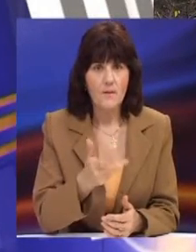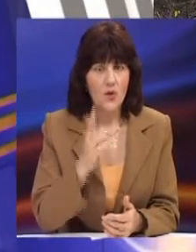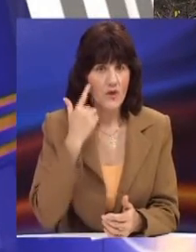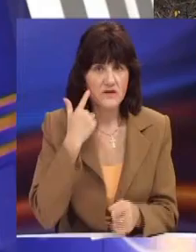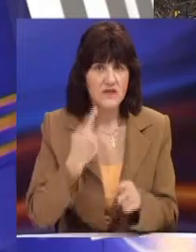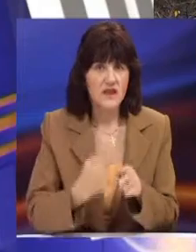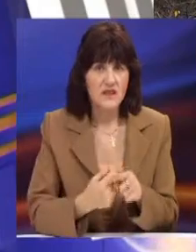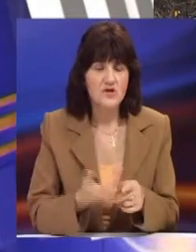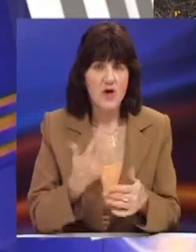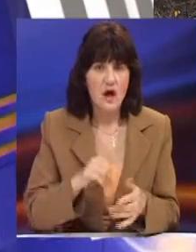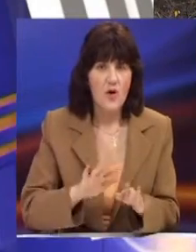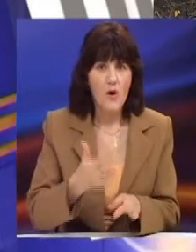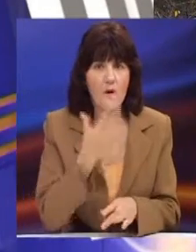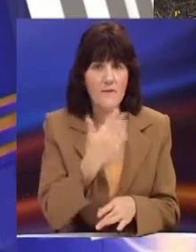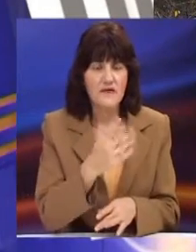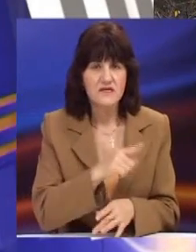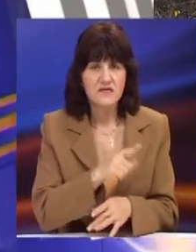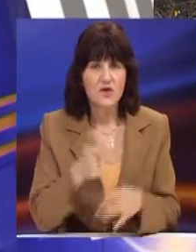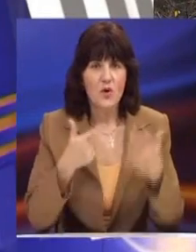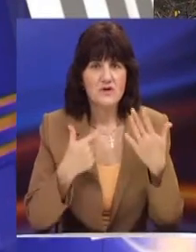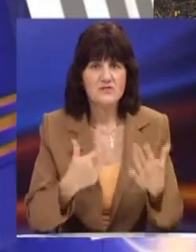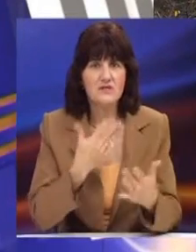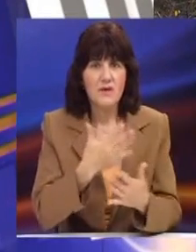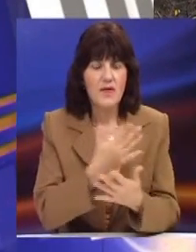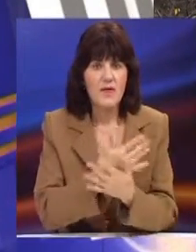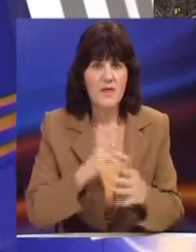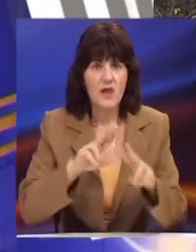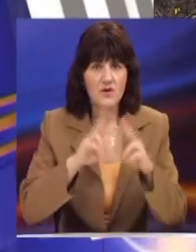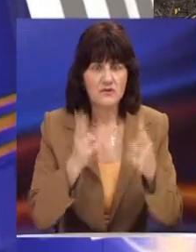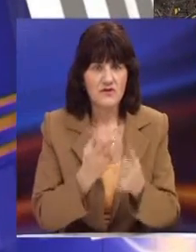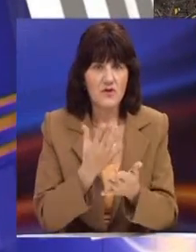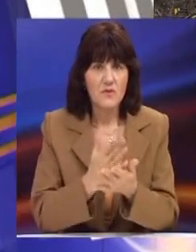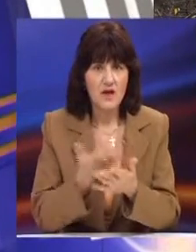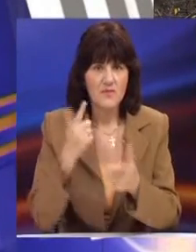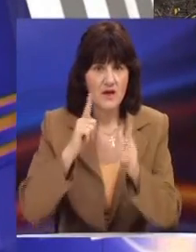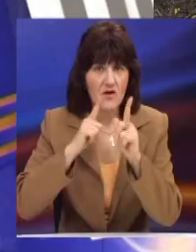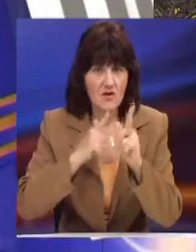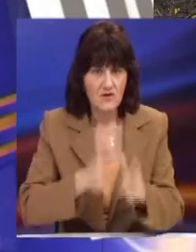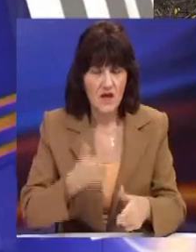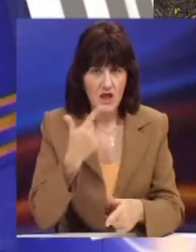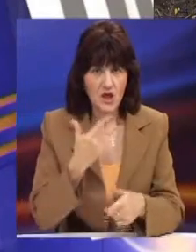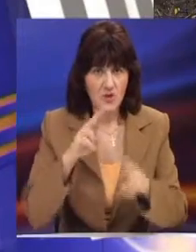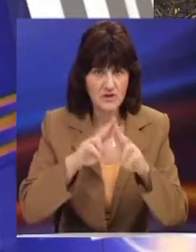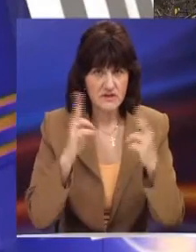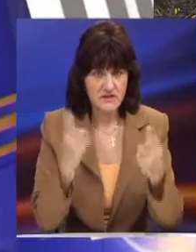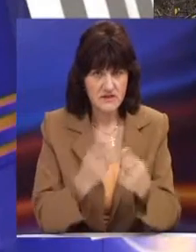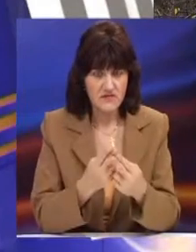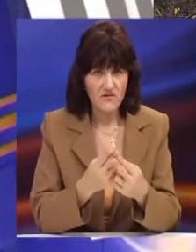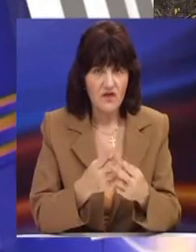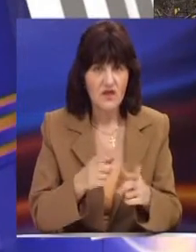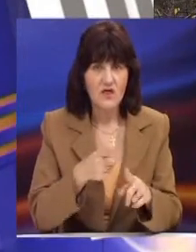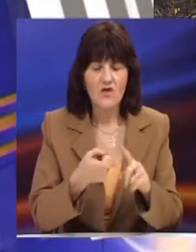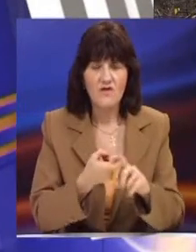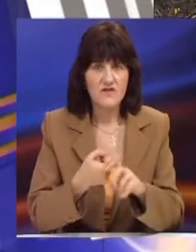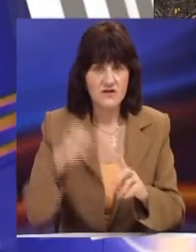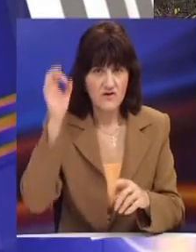tačna cifra, ali je između 50 i 75 miliona ljudi stradalo za vreme tog Drugog svjetskog rata, za vreme fašizma, a